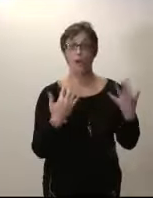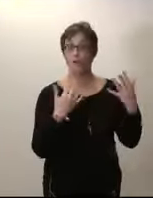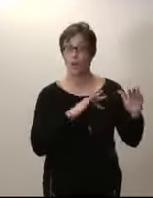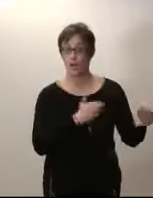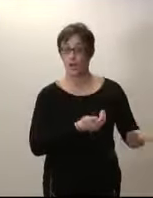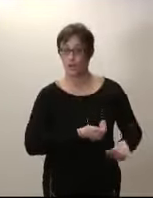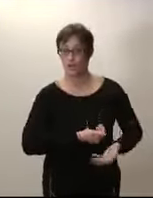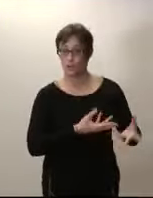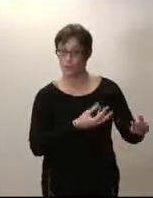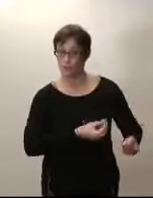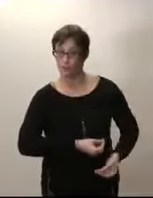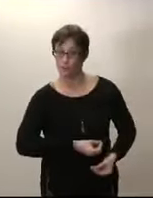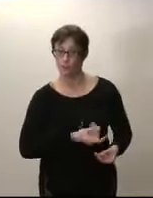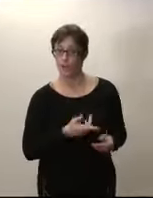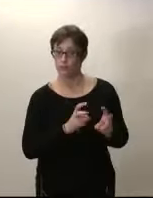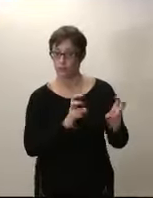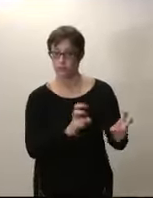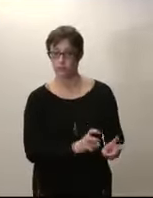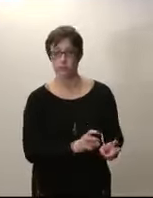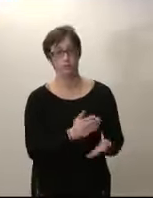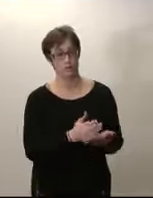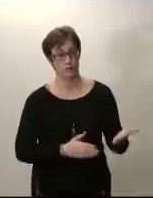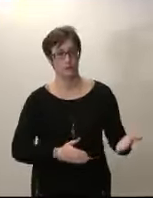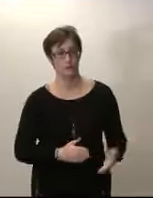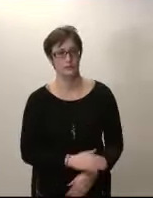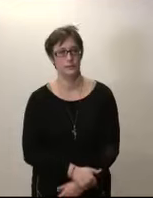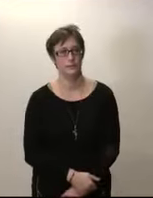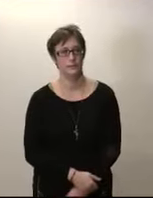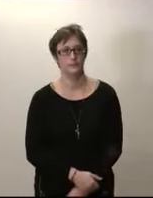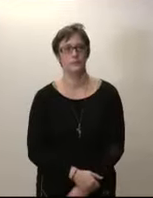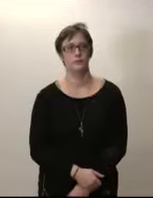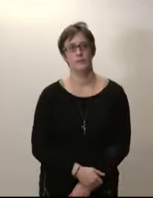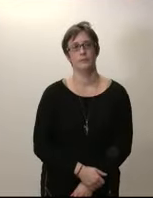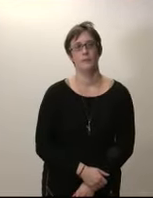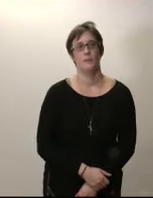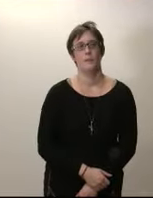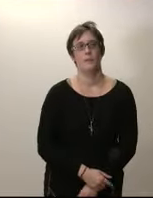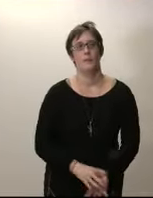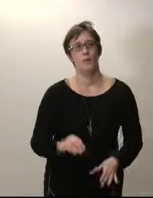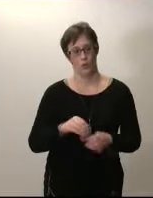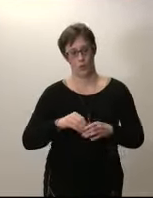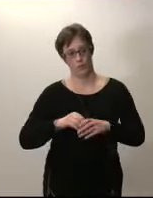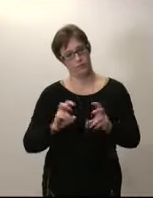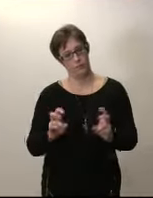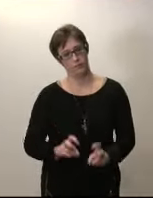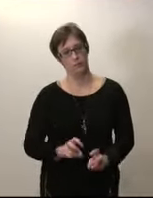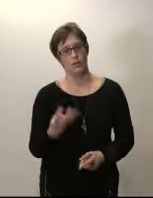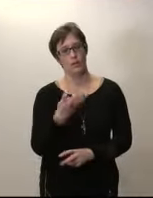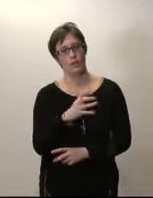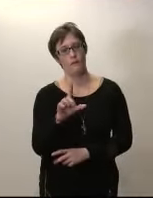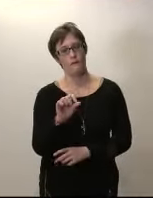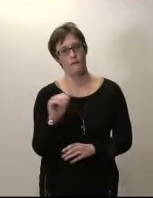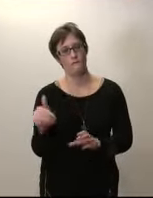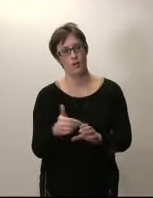mission, près de 50%. Baisse des charges de gestion courante, donc de 420 000